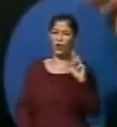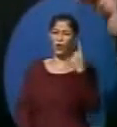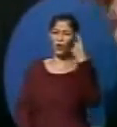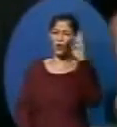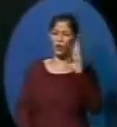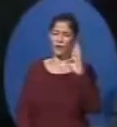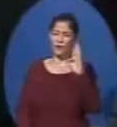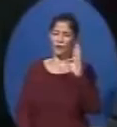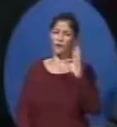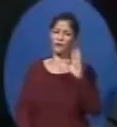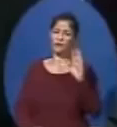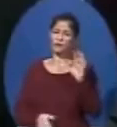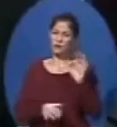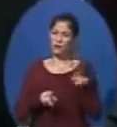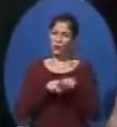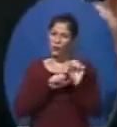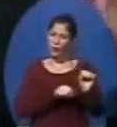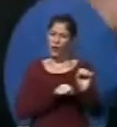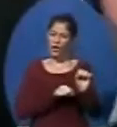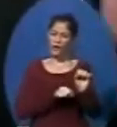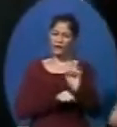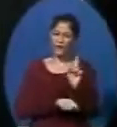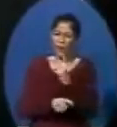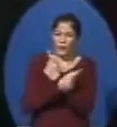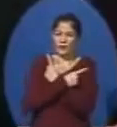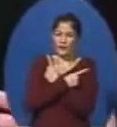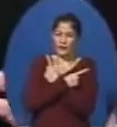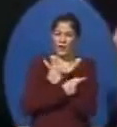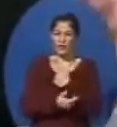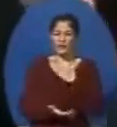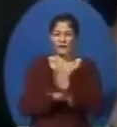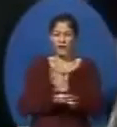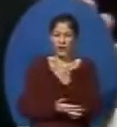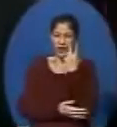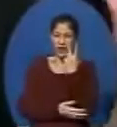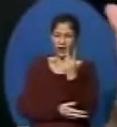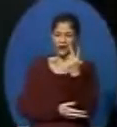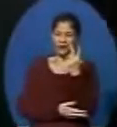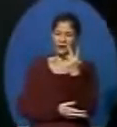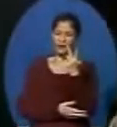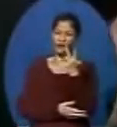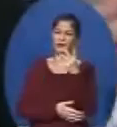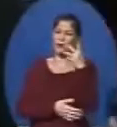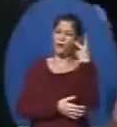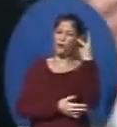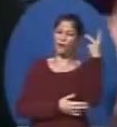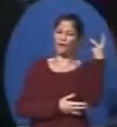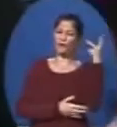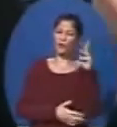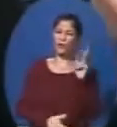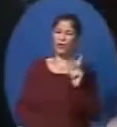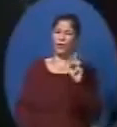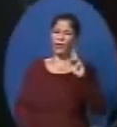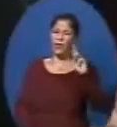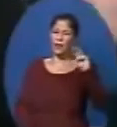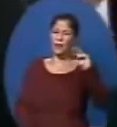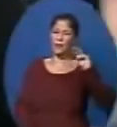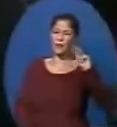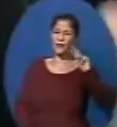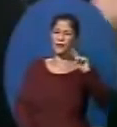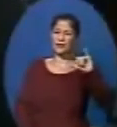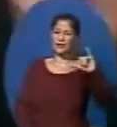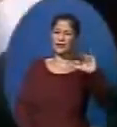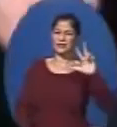לצד. אני שמעתי לפני כמה ימים את פרופסור מרדכי קרמיצר. אומר, השיטה האדברסרית הופכת את הפרקליטות לצד.